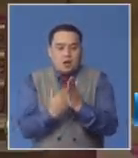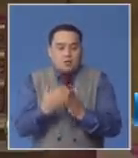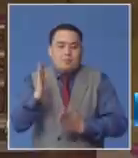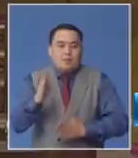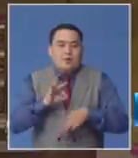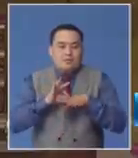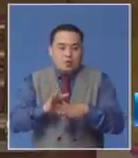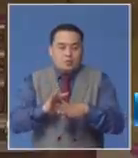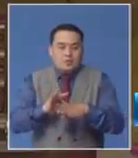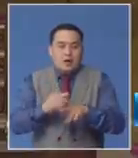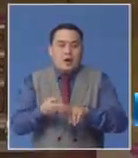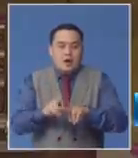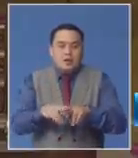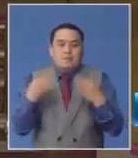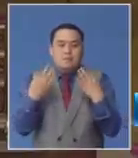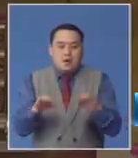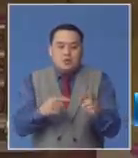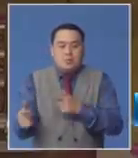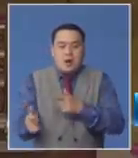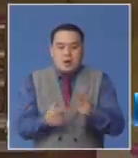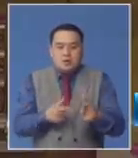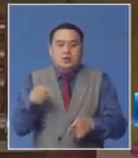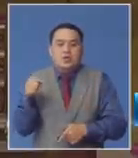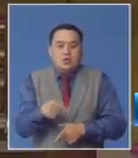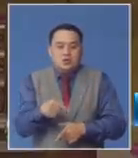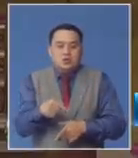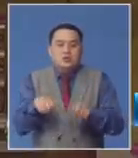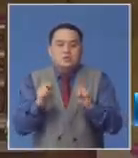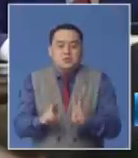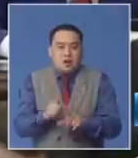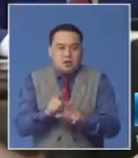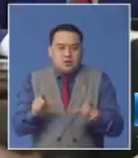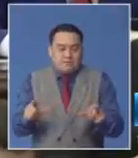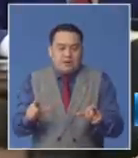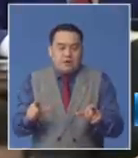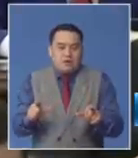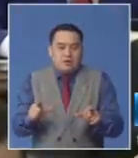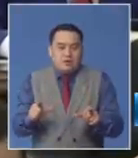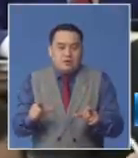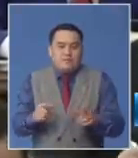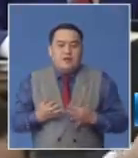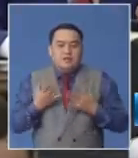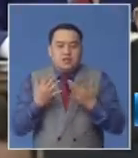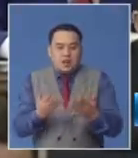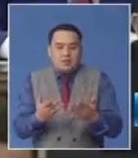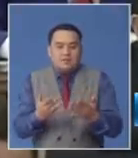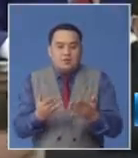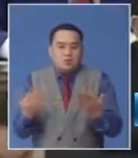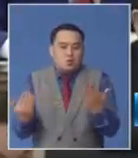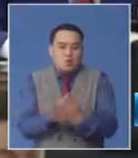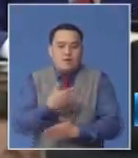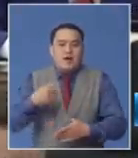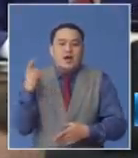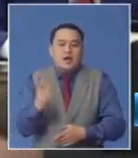проводим это позволит подготовить тысячи и тысячи специалистов которые будут востребованы новой